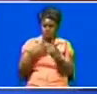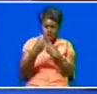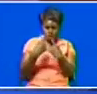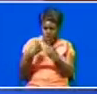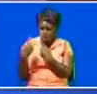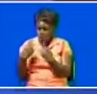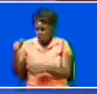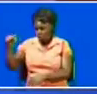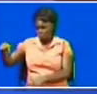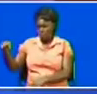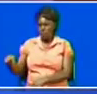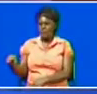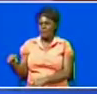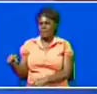leo.